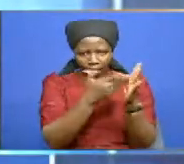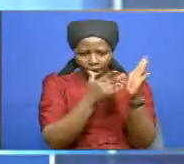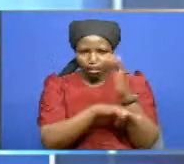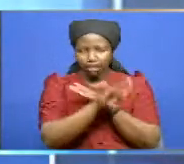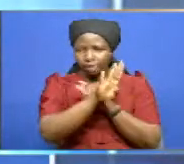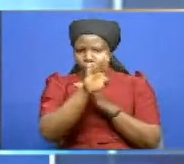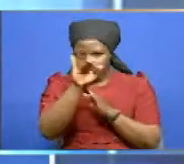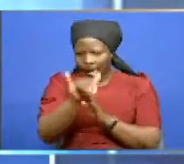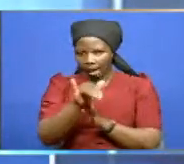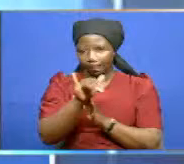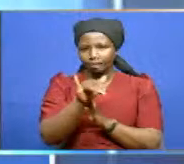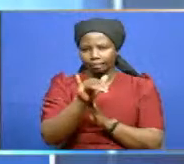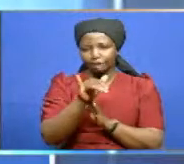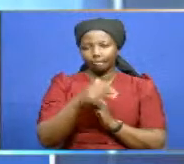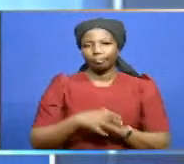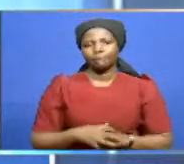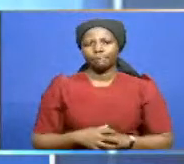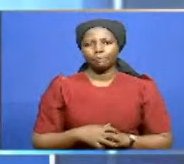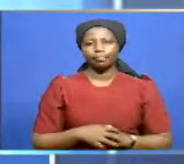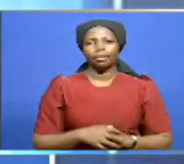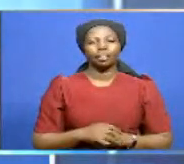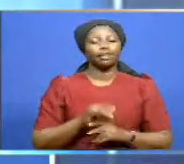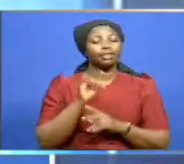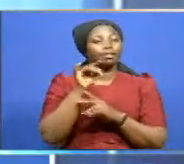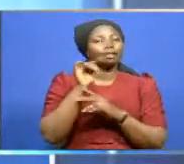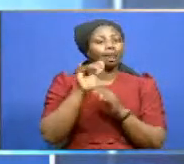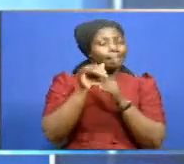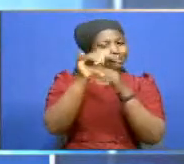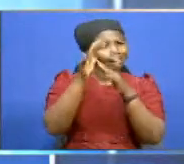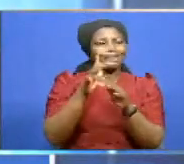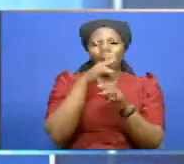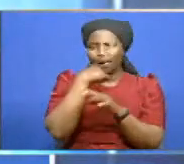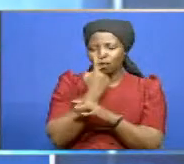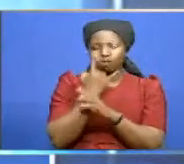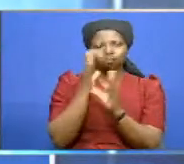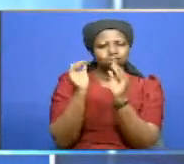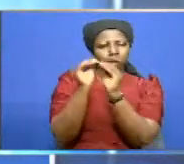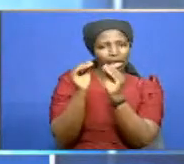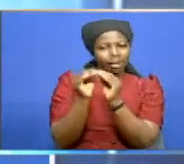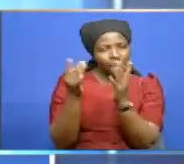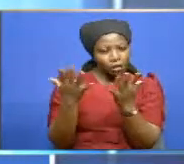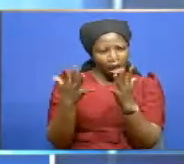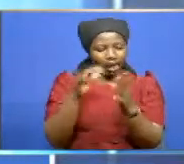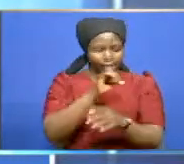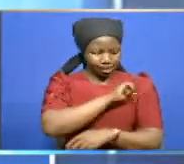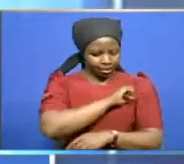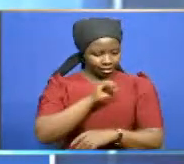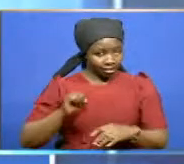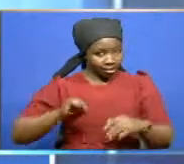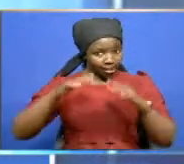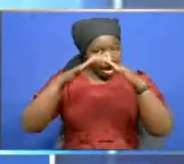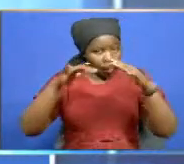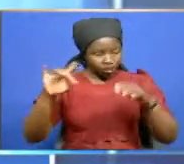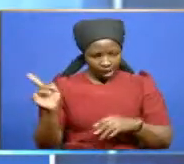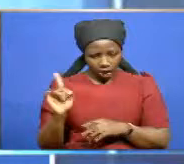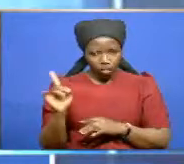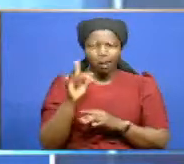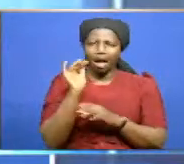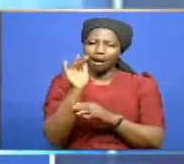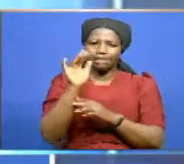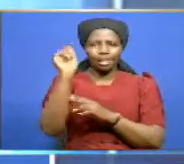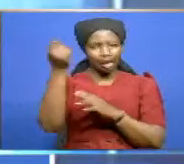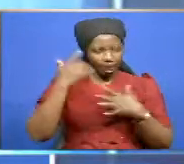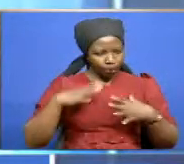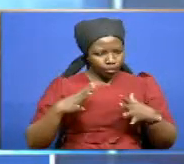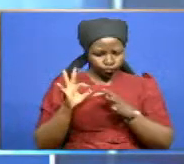chini ya mpango wa maridhiano wa BBI. Viongozi hao ambao walikutana katika ikulu ya Nairobi walitoa wito kwa Wakenya